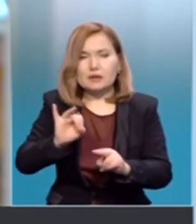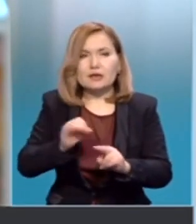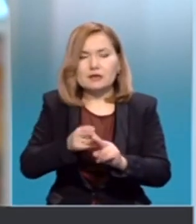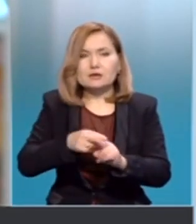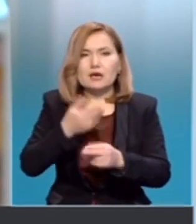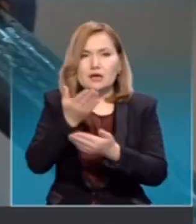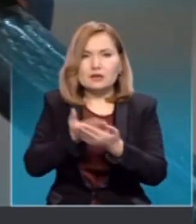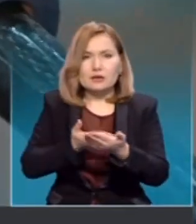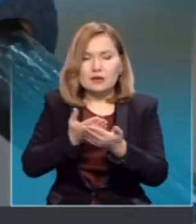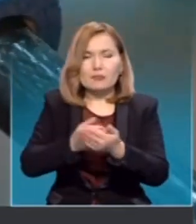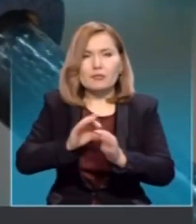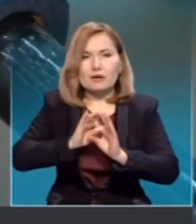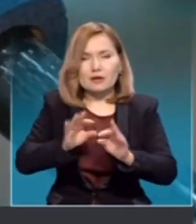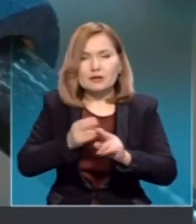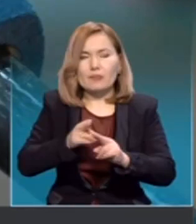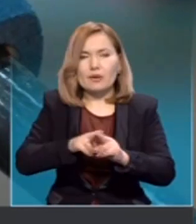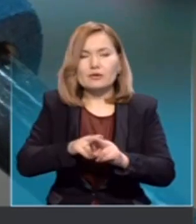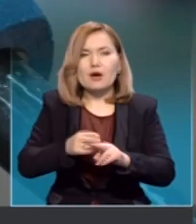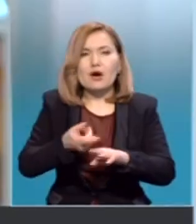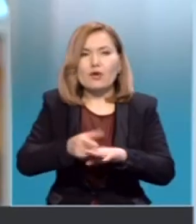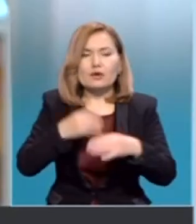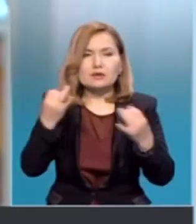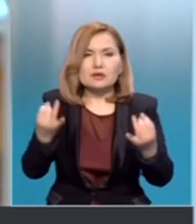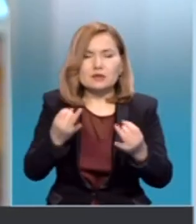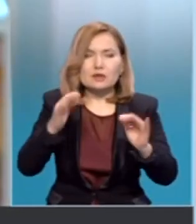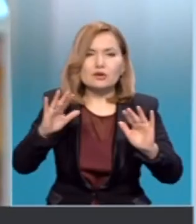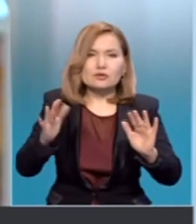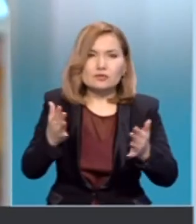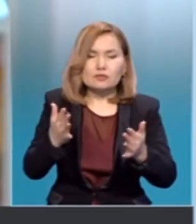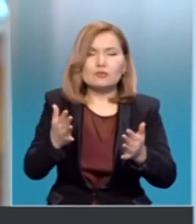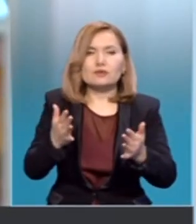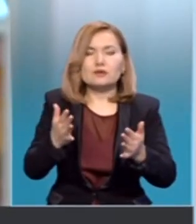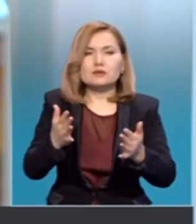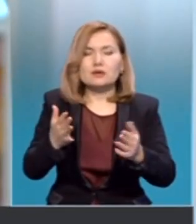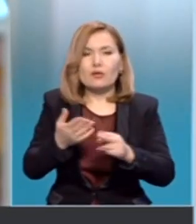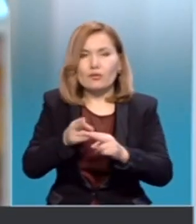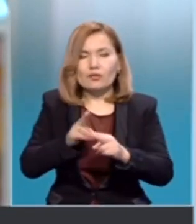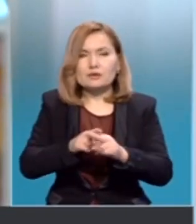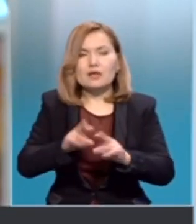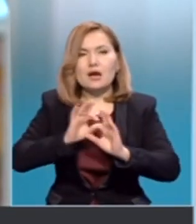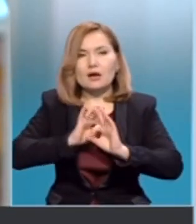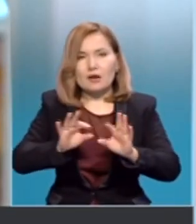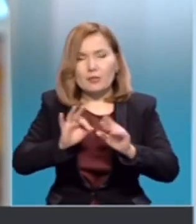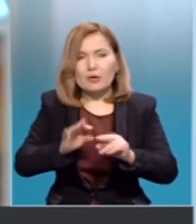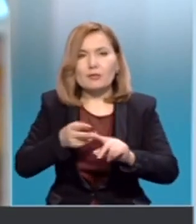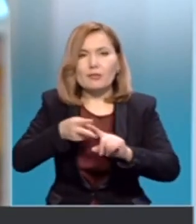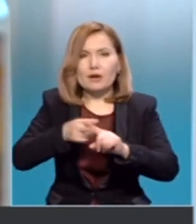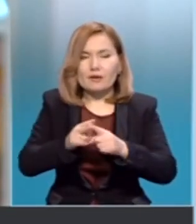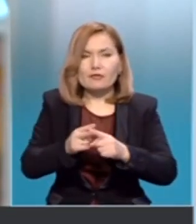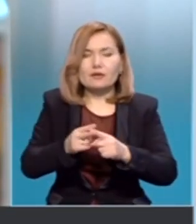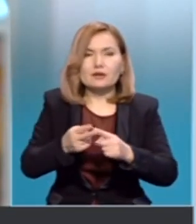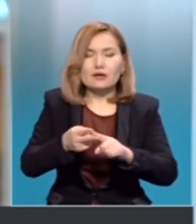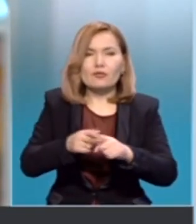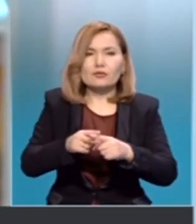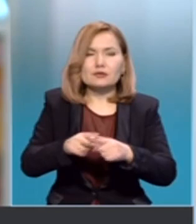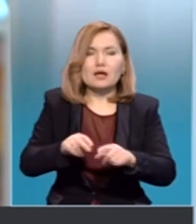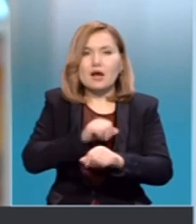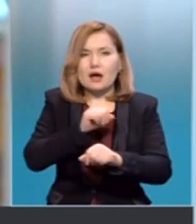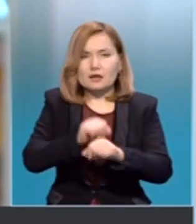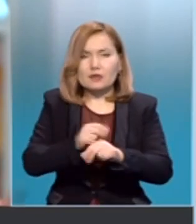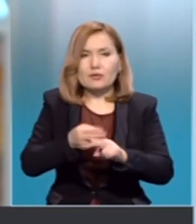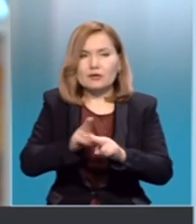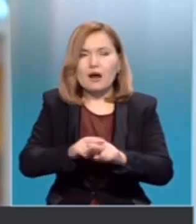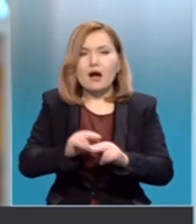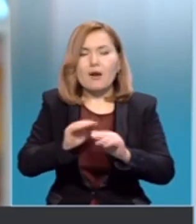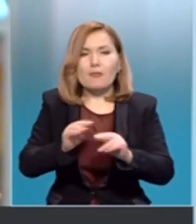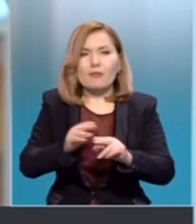кітапты жауып тастаймын. Сосын ол енді қызық қой. Сосын мен айтамын, мен ары қарай оны оқи алмаймын, себебі менің қазір басқа шаруаларым бар деймін.